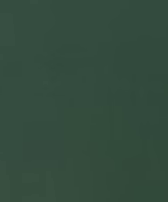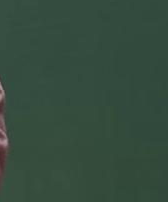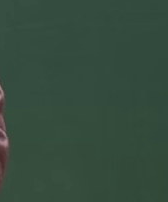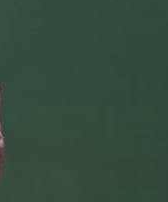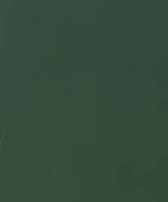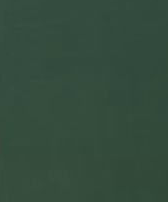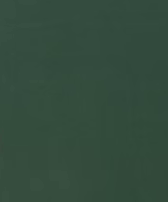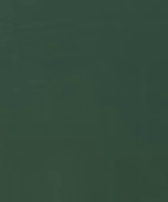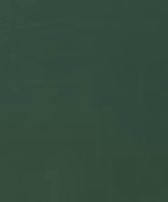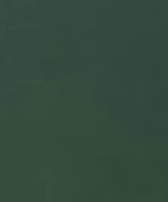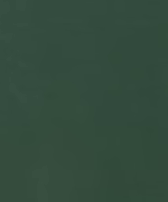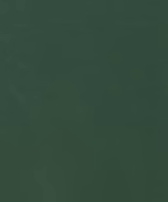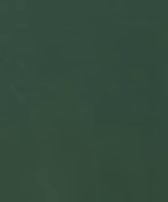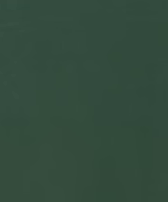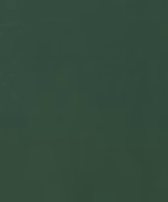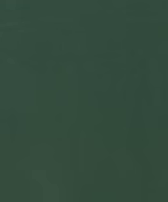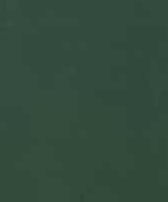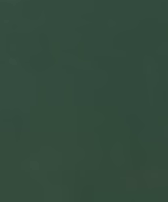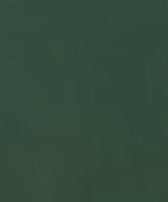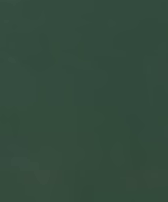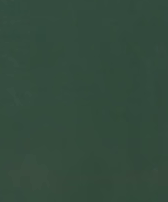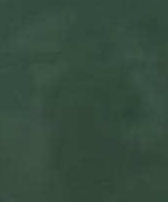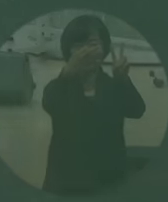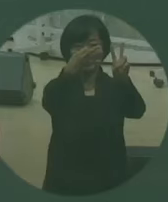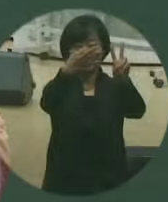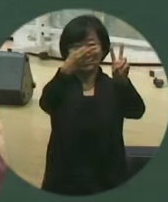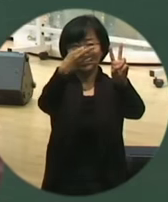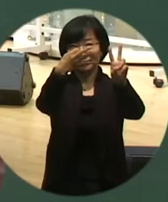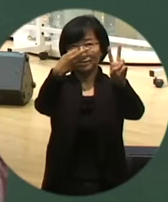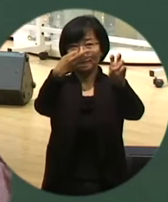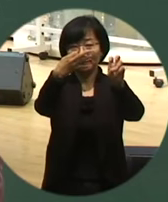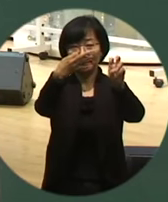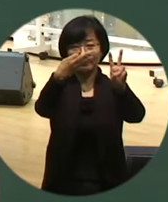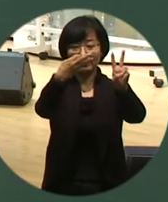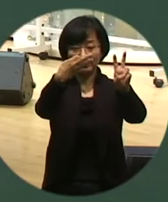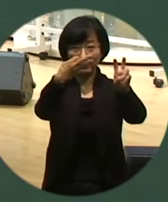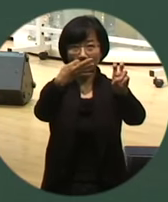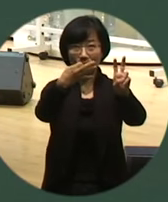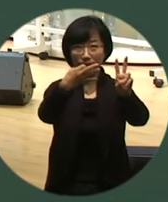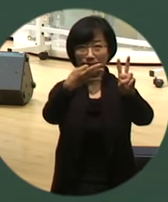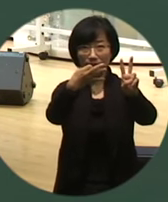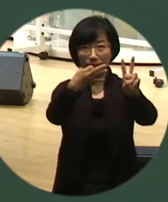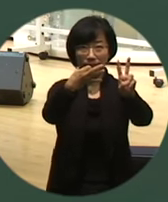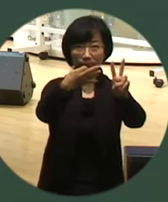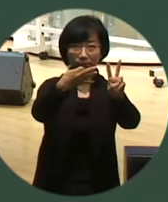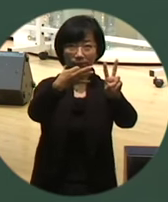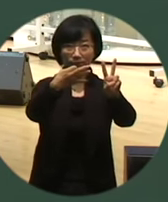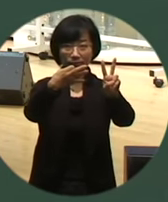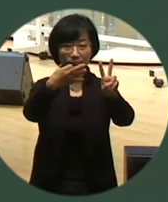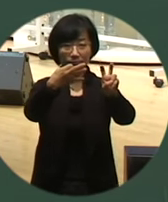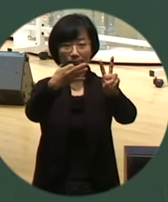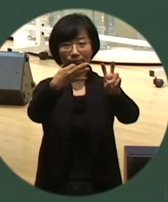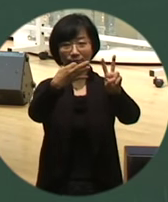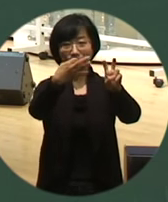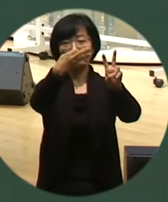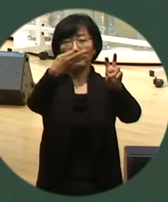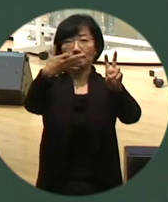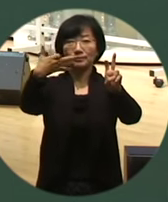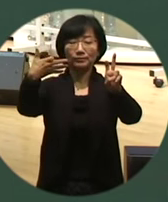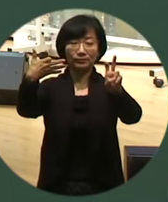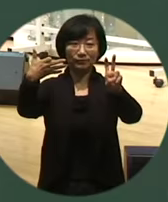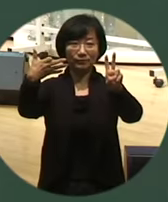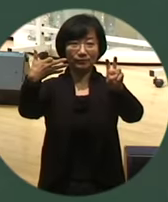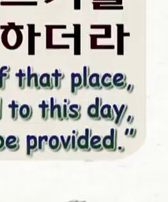14절에서 19절 말씀. Verses 14 to 19. 같이 우리 한 목소리로 22장